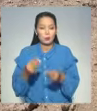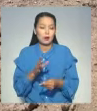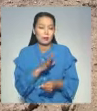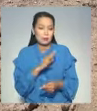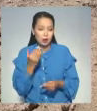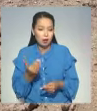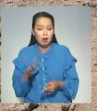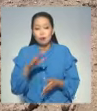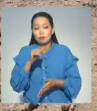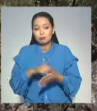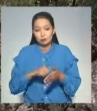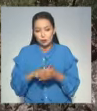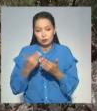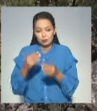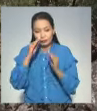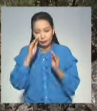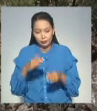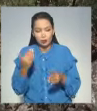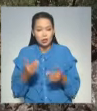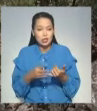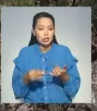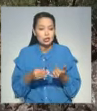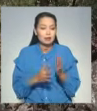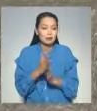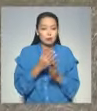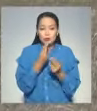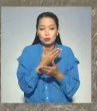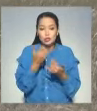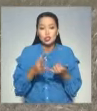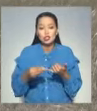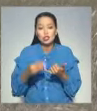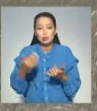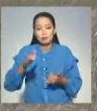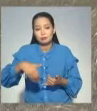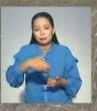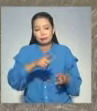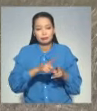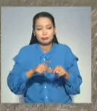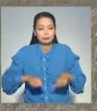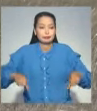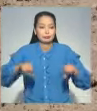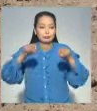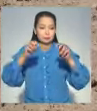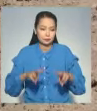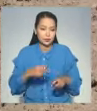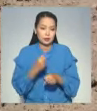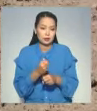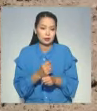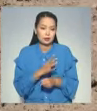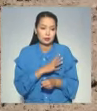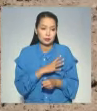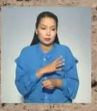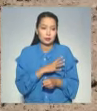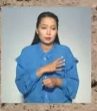мал бағатын жер қалмапты. Соңғы жылдары олар жалға алған жерін қазып, қоршауды әдетке айналдырған. Мал жоғала бастады.